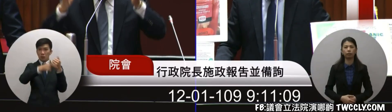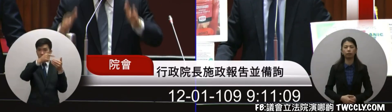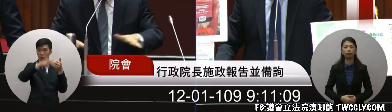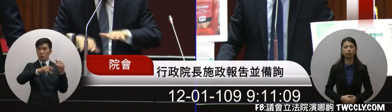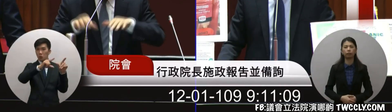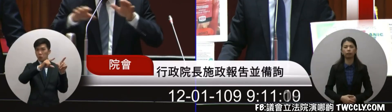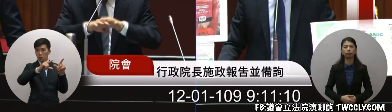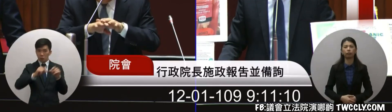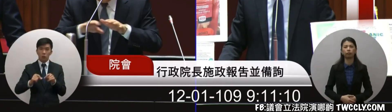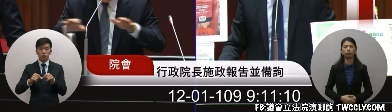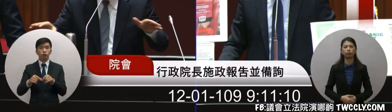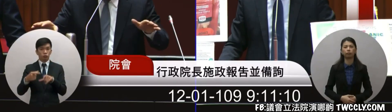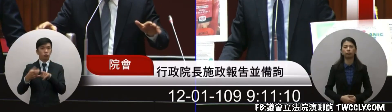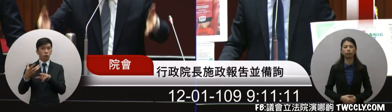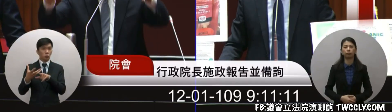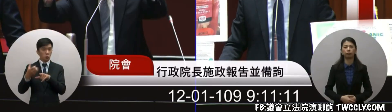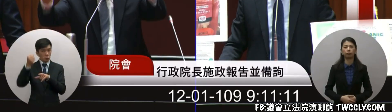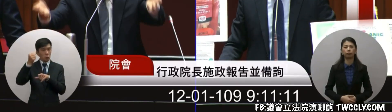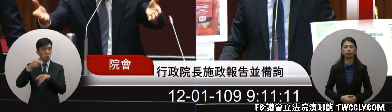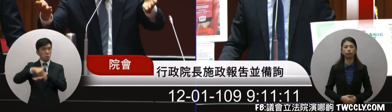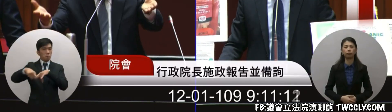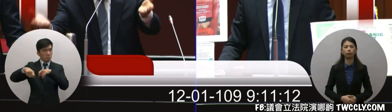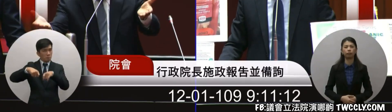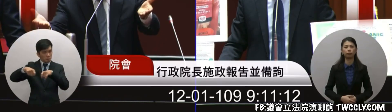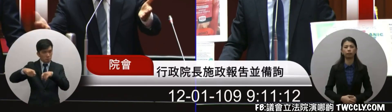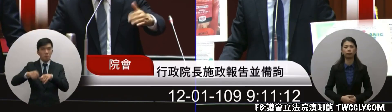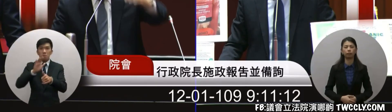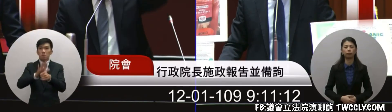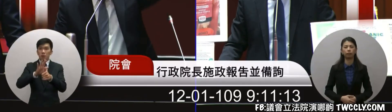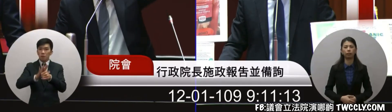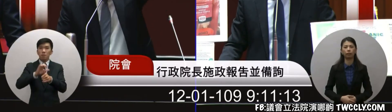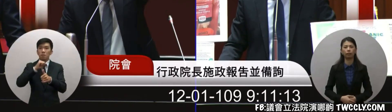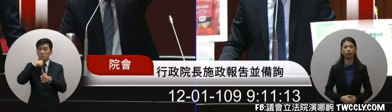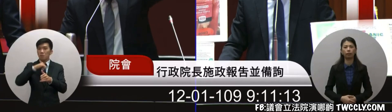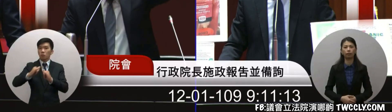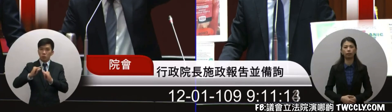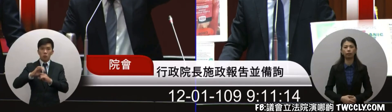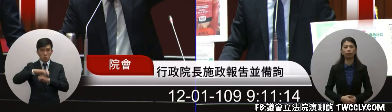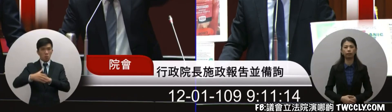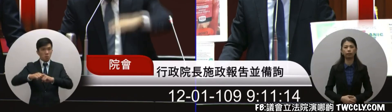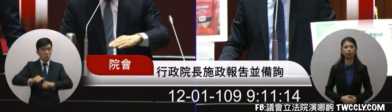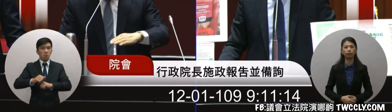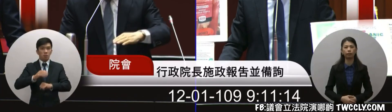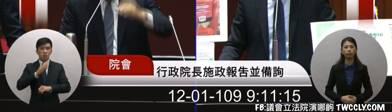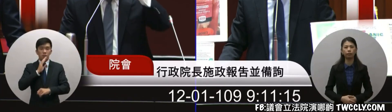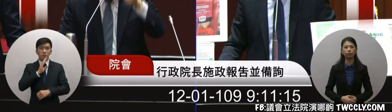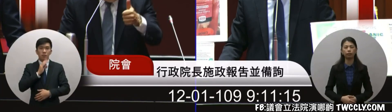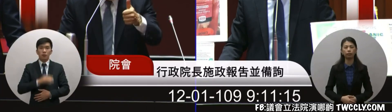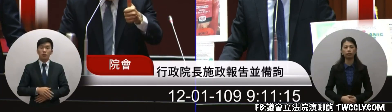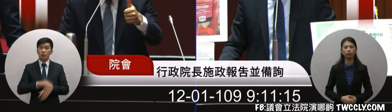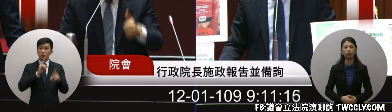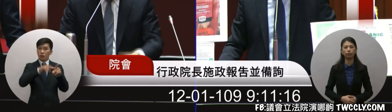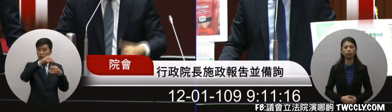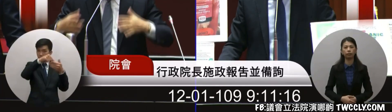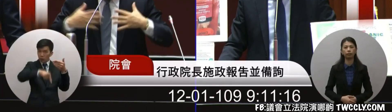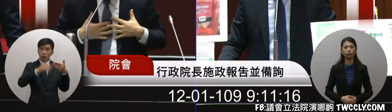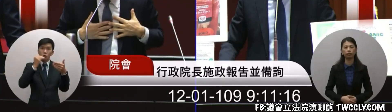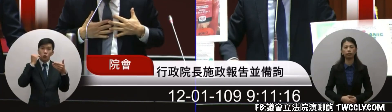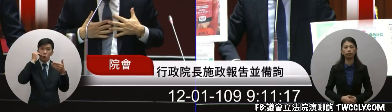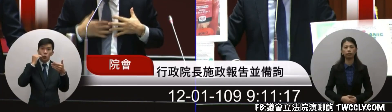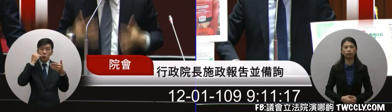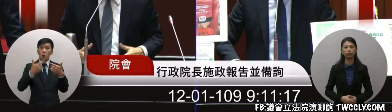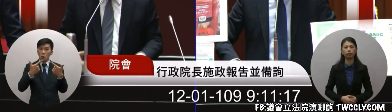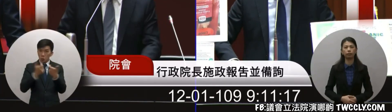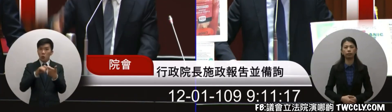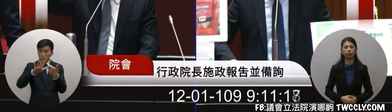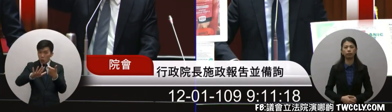以公权力来定保障国人安全，也就是在这个标准以下的是安全的，那政